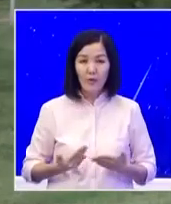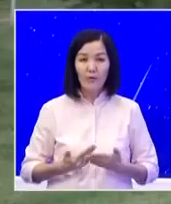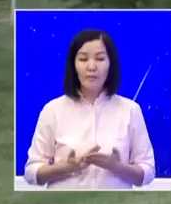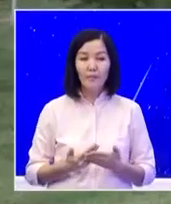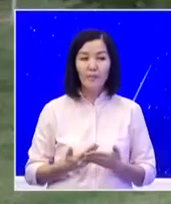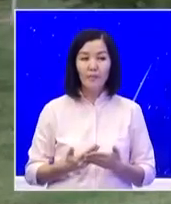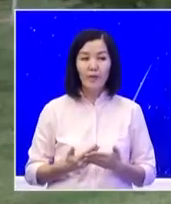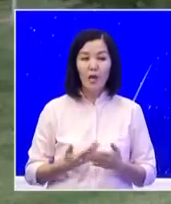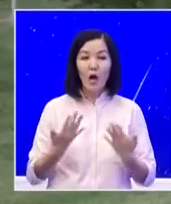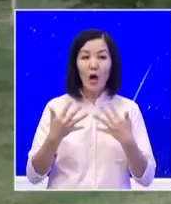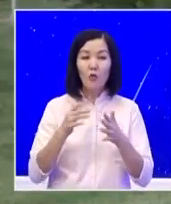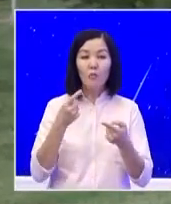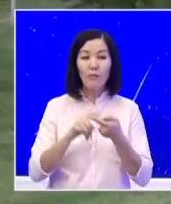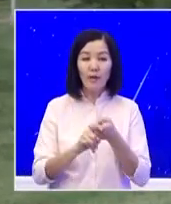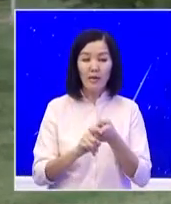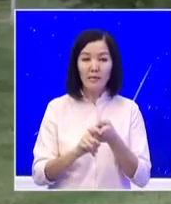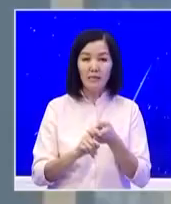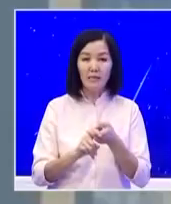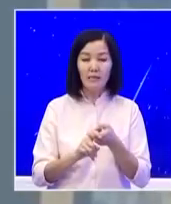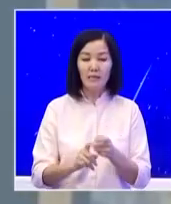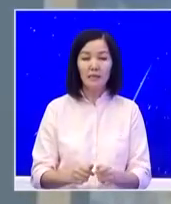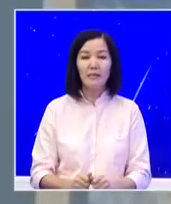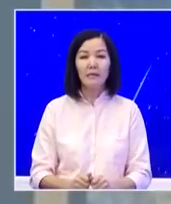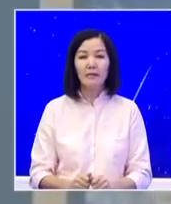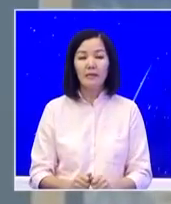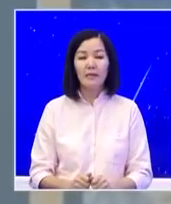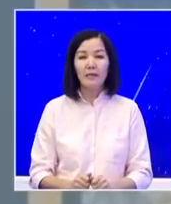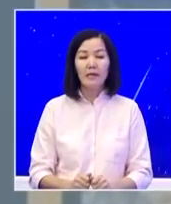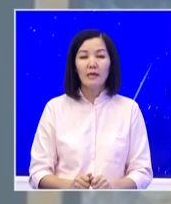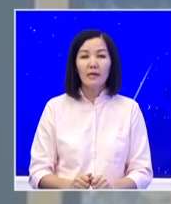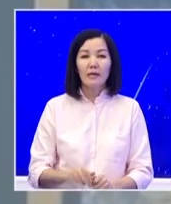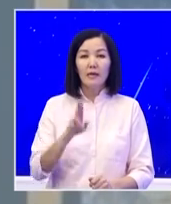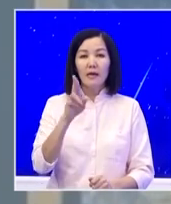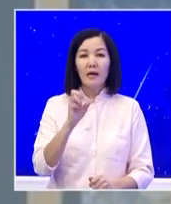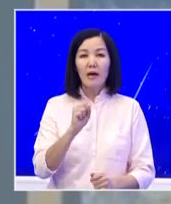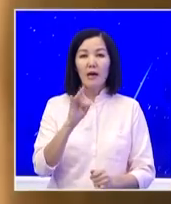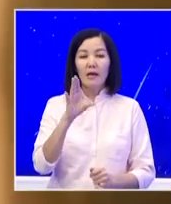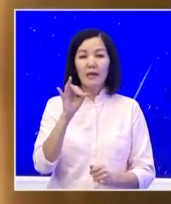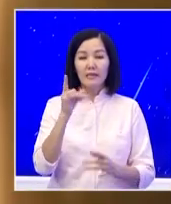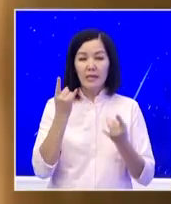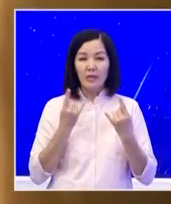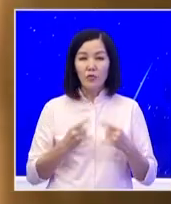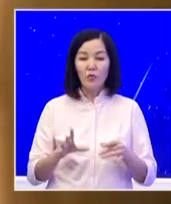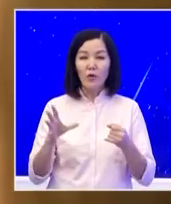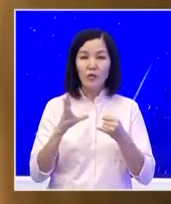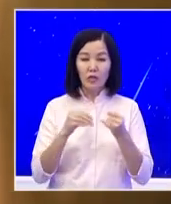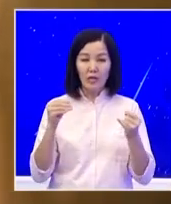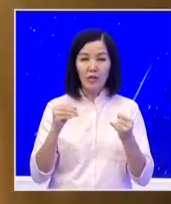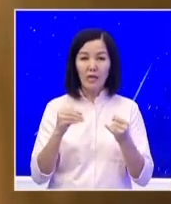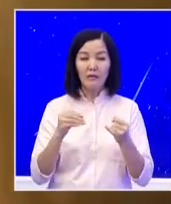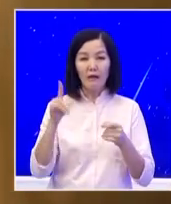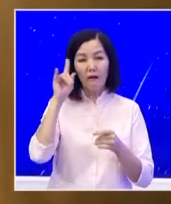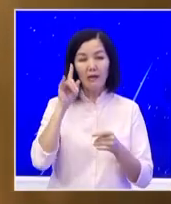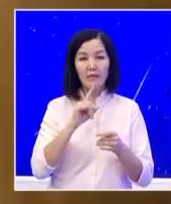ауылмен байланысты. Мен ауылдан ұзап кете алмаймын деді. Қарасаздың тумасы, жыртарланы. Қазақ поэзиясында шоқтығы биік